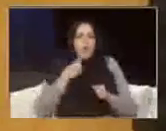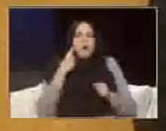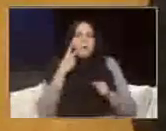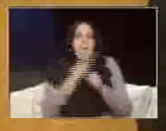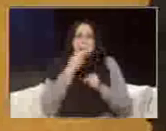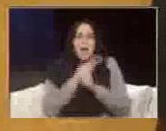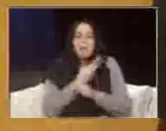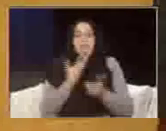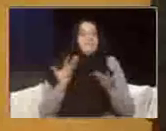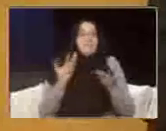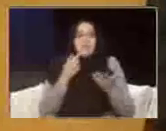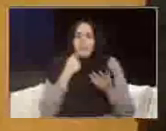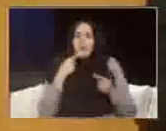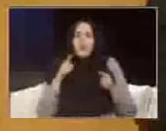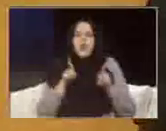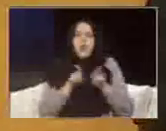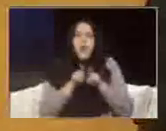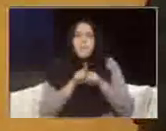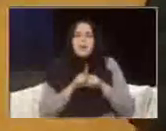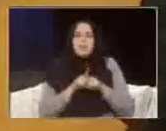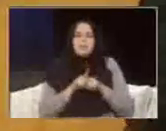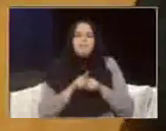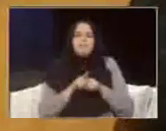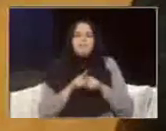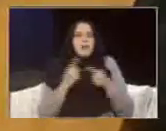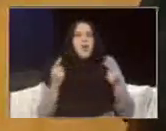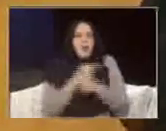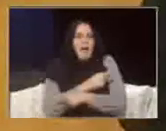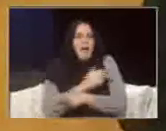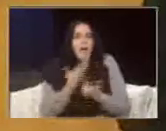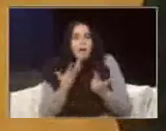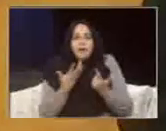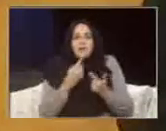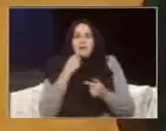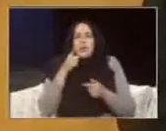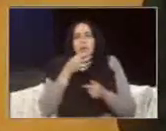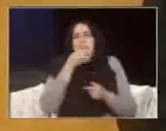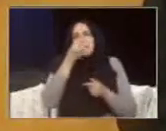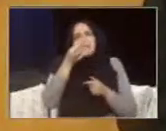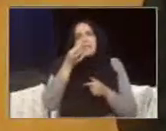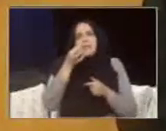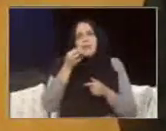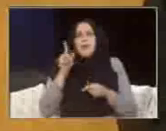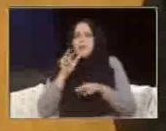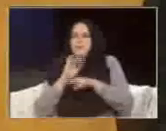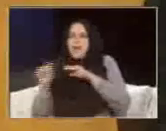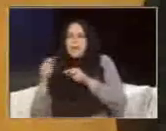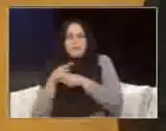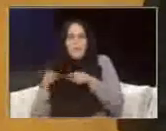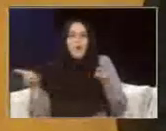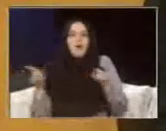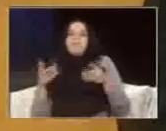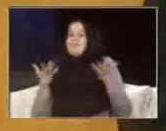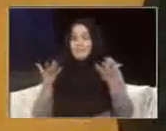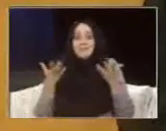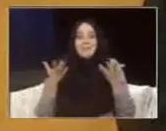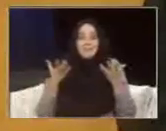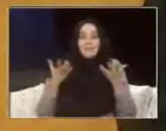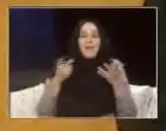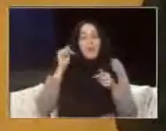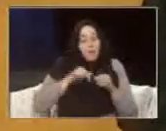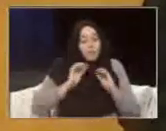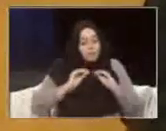تناقض بين ما يتلفظ به وما هو معتقد به بداخله. إذن فلابد أن